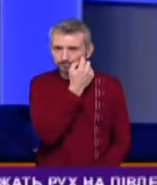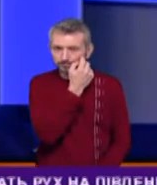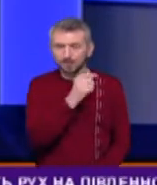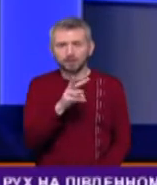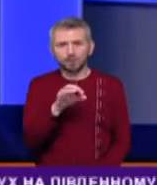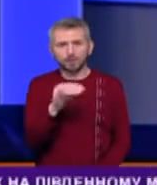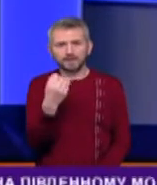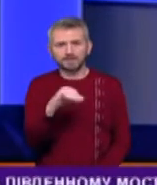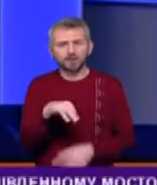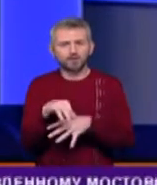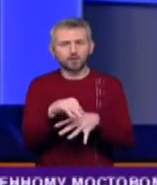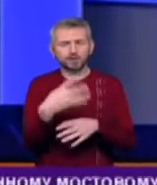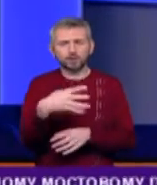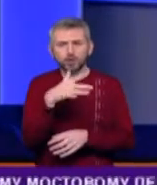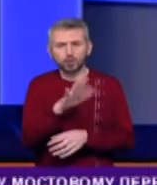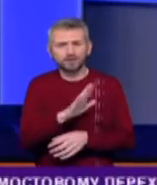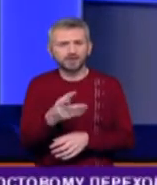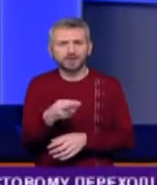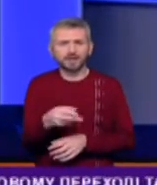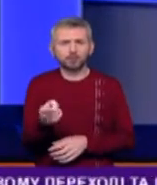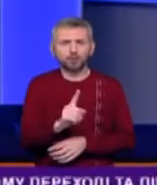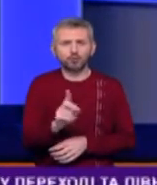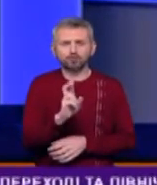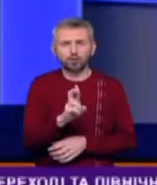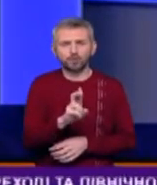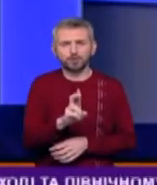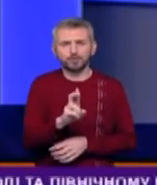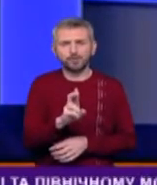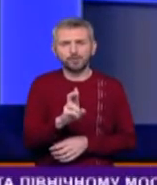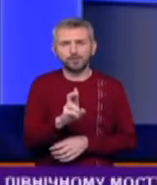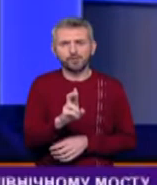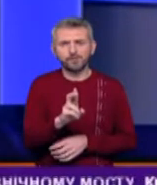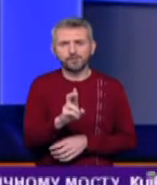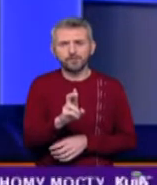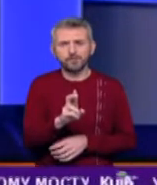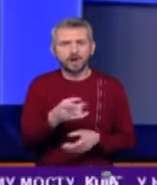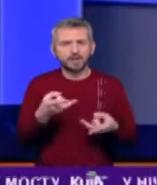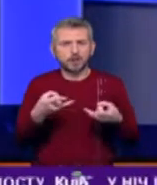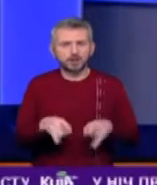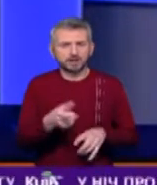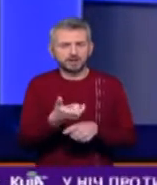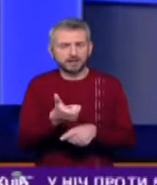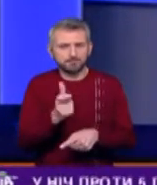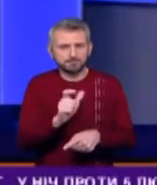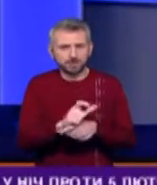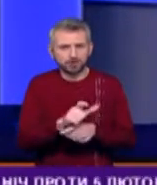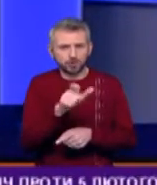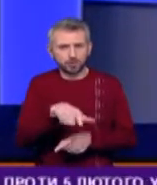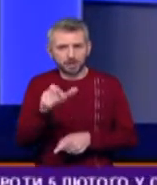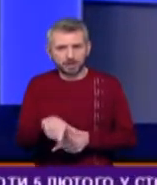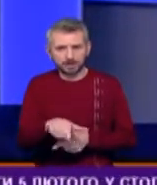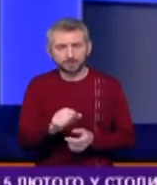Моїсей водив 40 років не стільки для того, щоб, скажімо, там народилося більше людей,